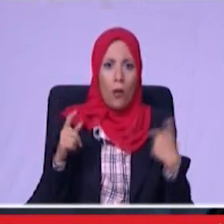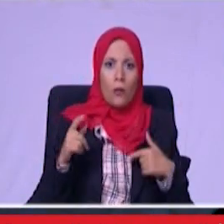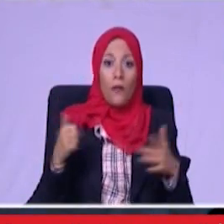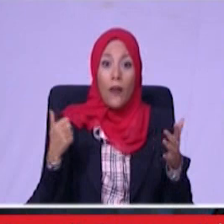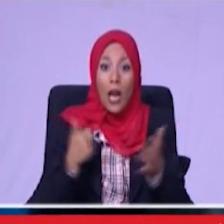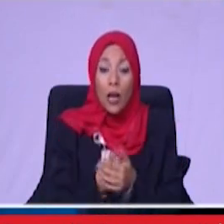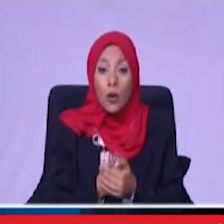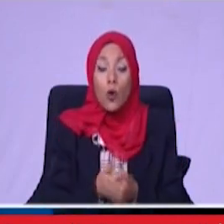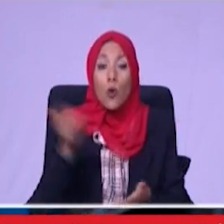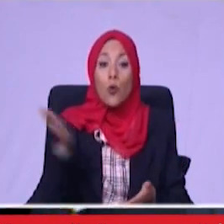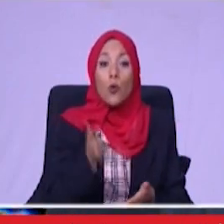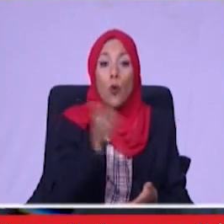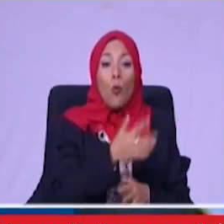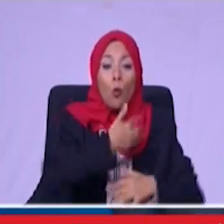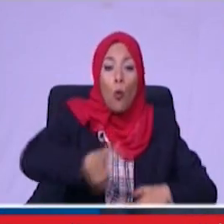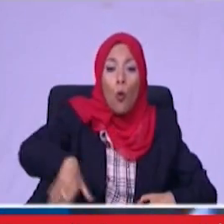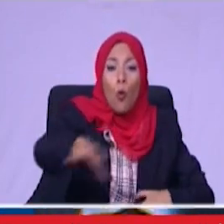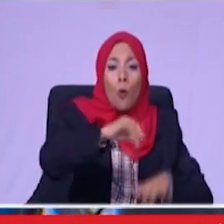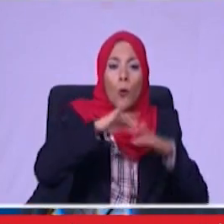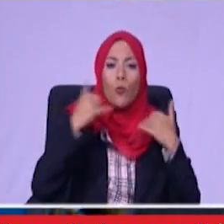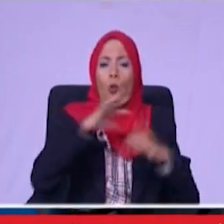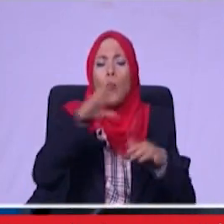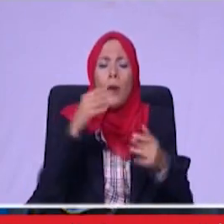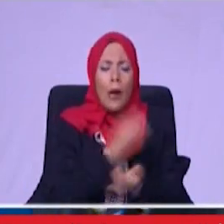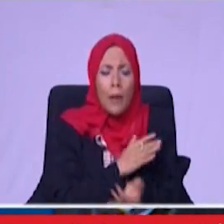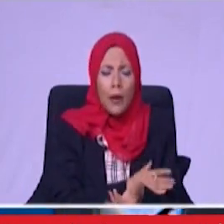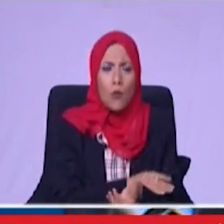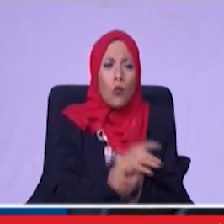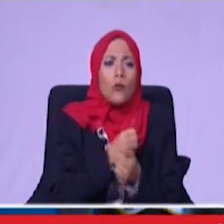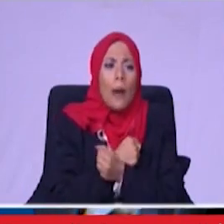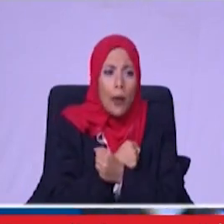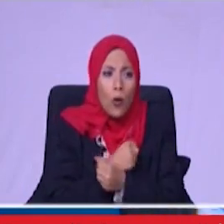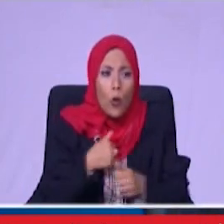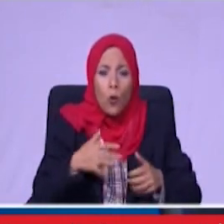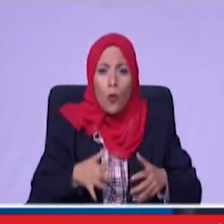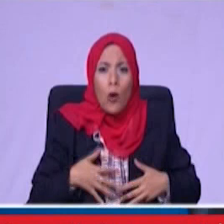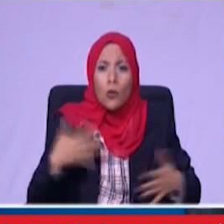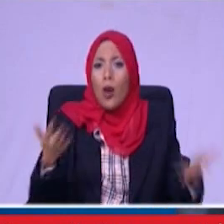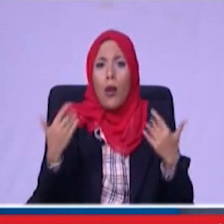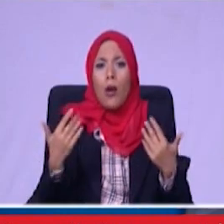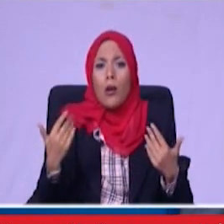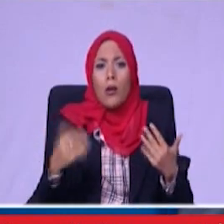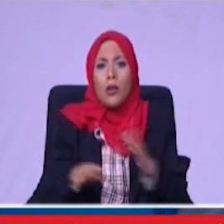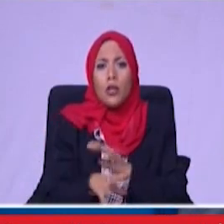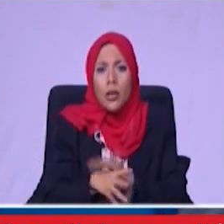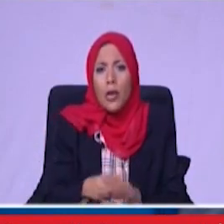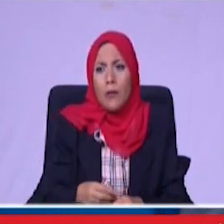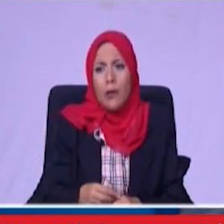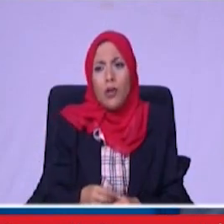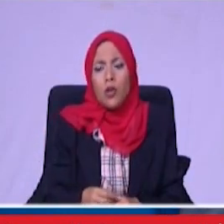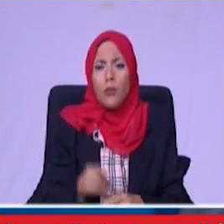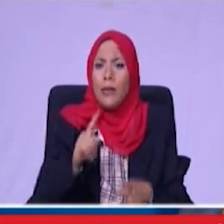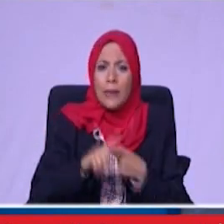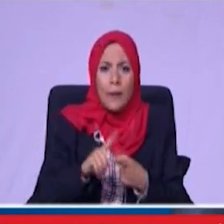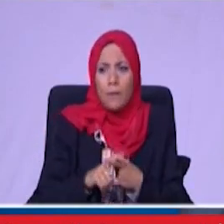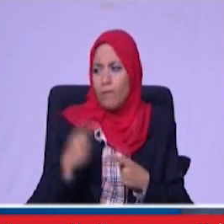مقام والكل تعبان والكل مجهد والكل محتاجين يلا بينا نبدا الحساب